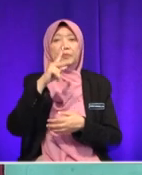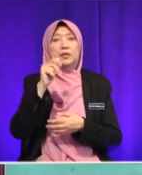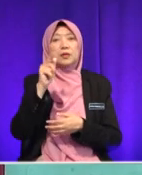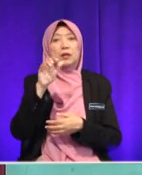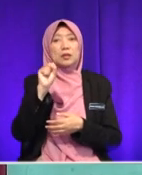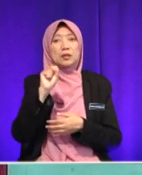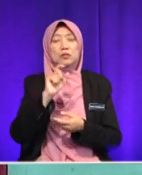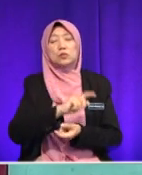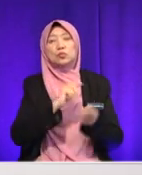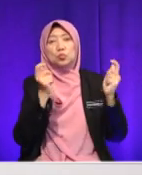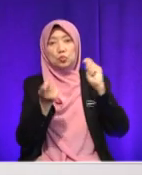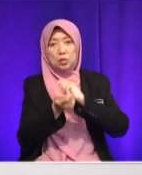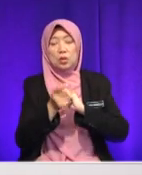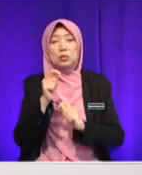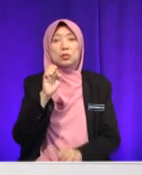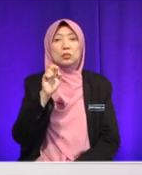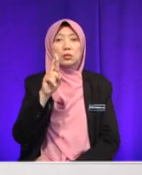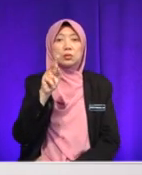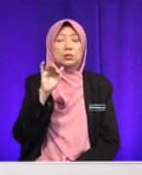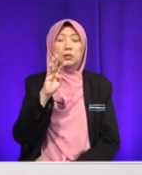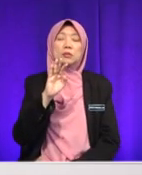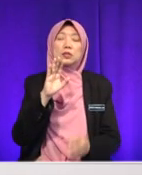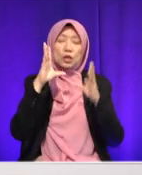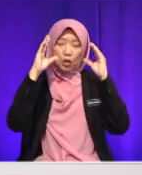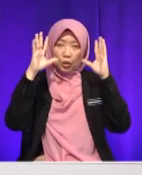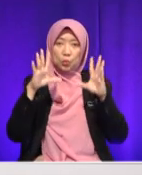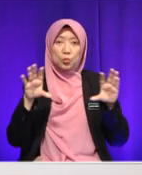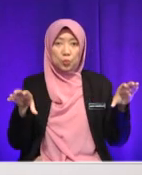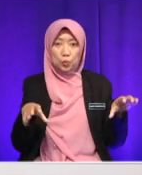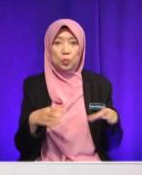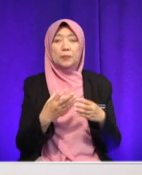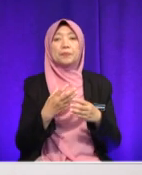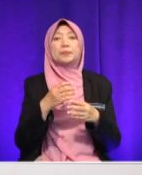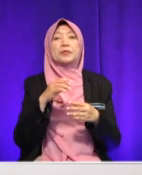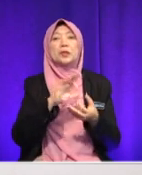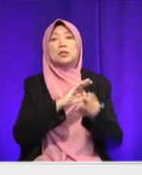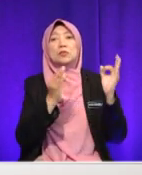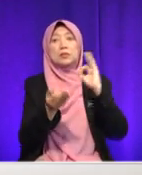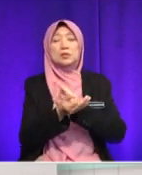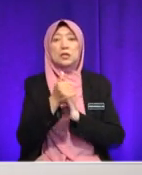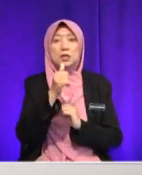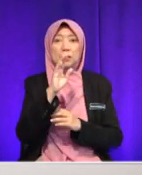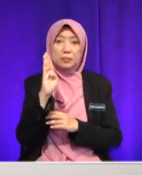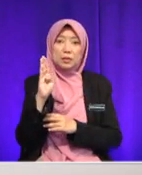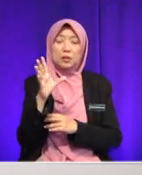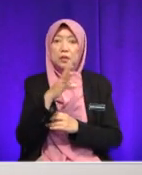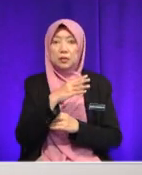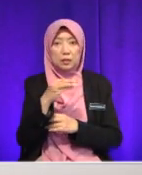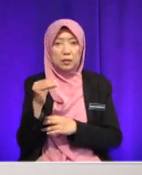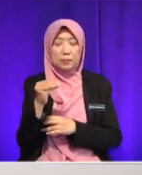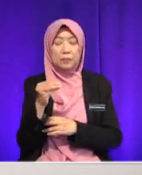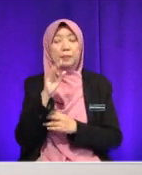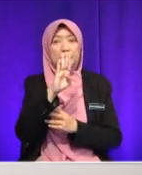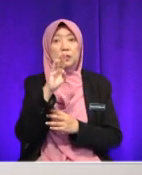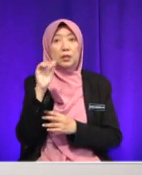adalah kalau cikgu melakukan transformasi AB. Okay? Dan cikgu melakukan transformasi